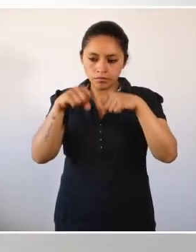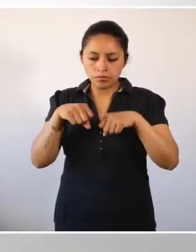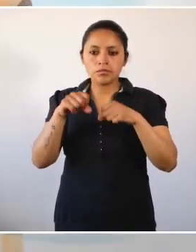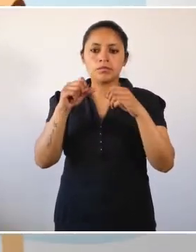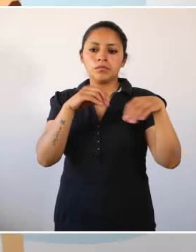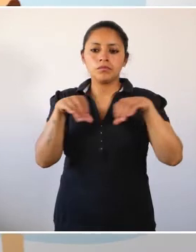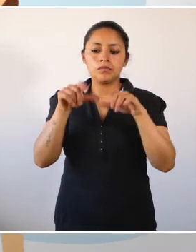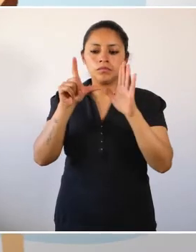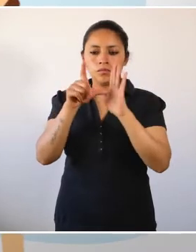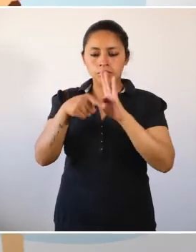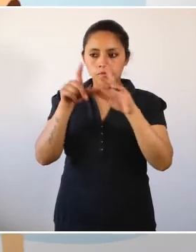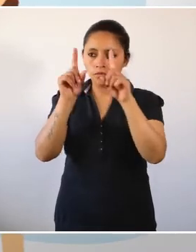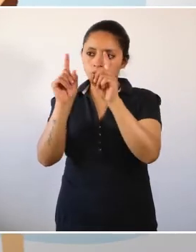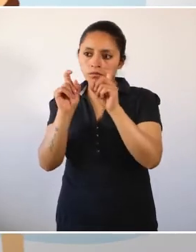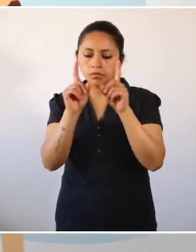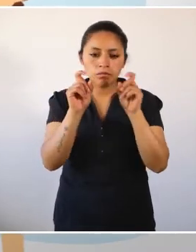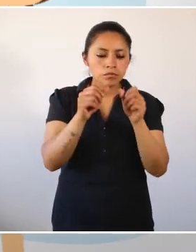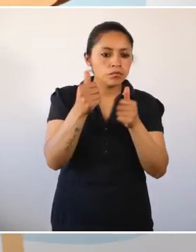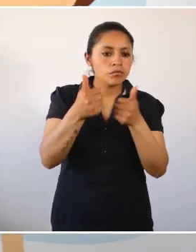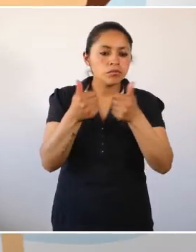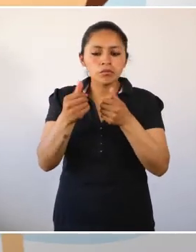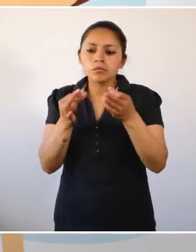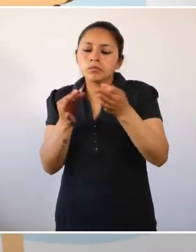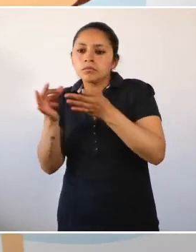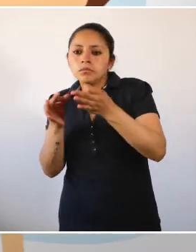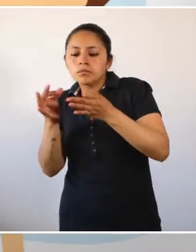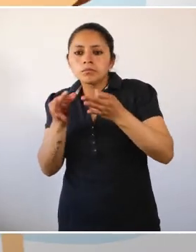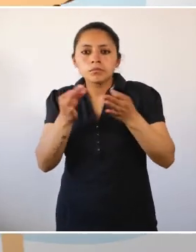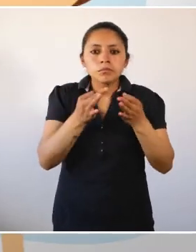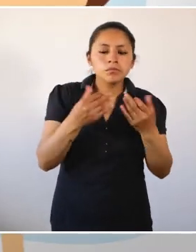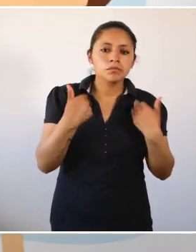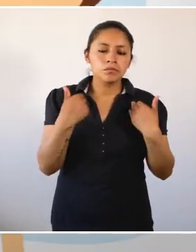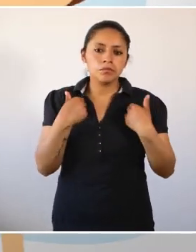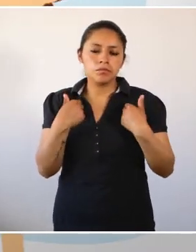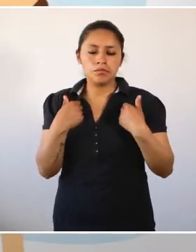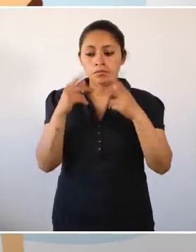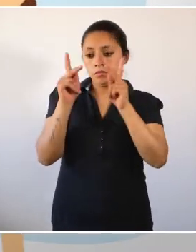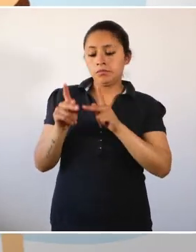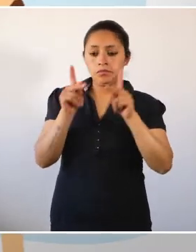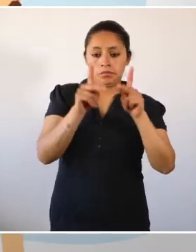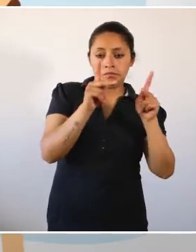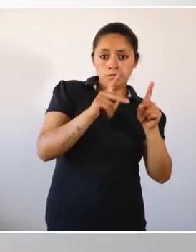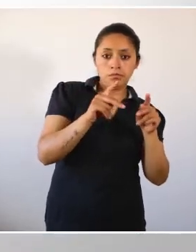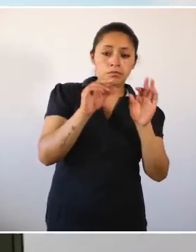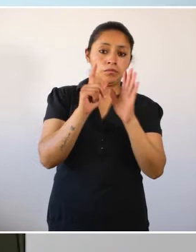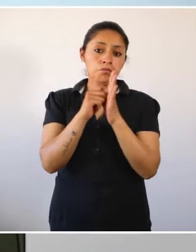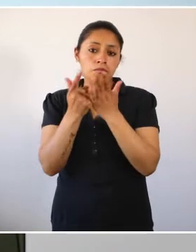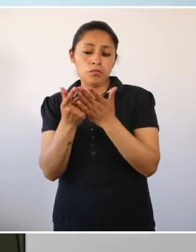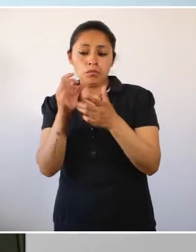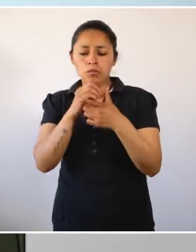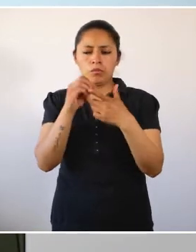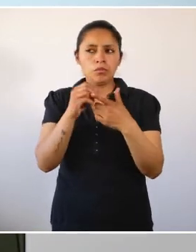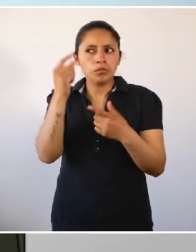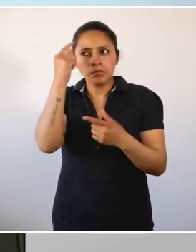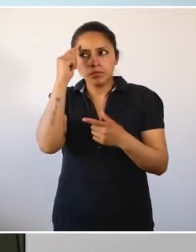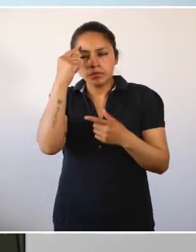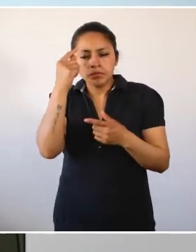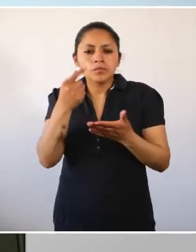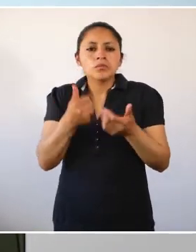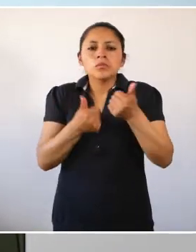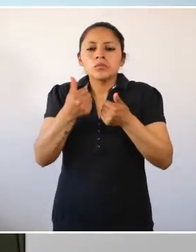internet ukamsiat hataraksnawa kunanaksa muntan ukamaru taqtasa hilir hilanakapashyanata paña